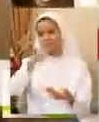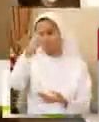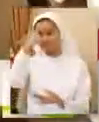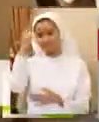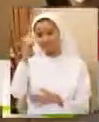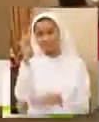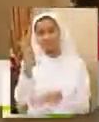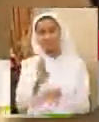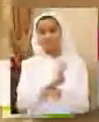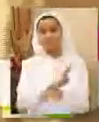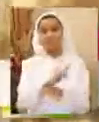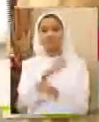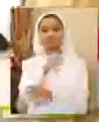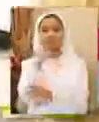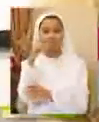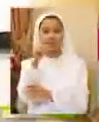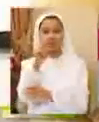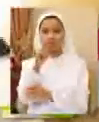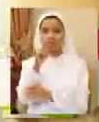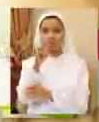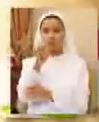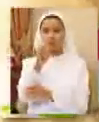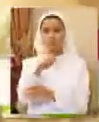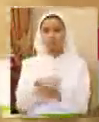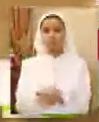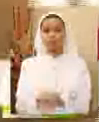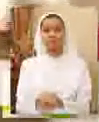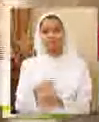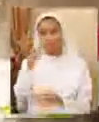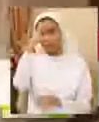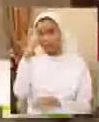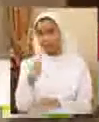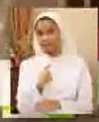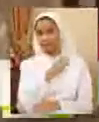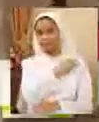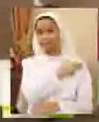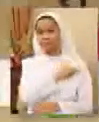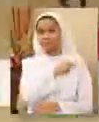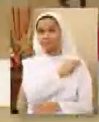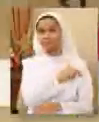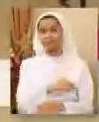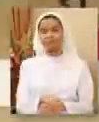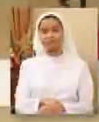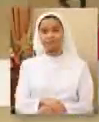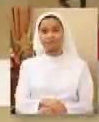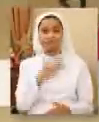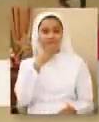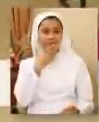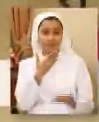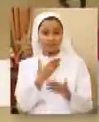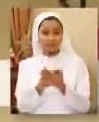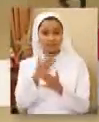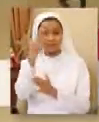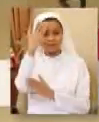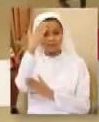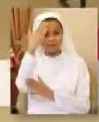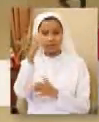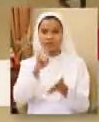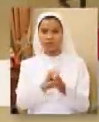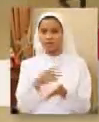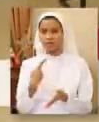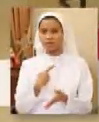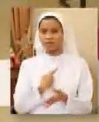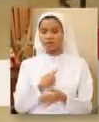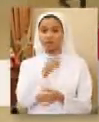palaging busy. Oo, oh, busy nga si Mother Louie because sa commission. Hindi mahuhuli palagi. So good to know na may dalawang pari din